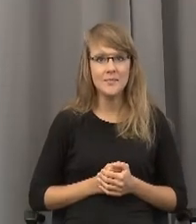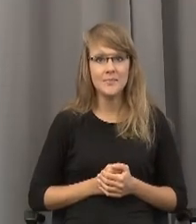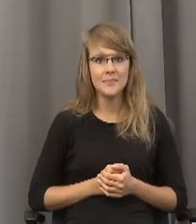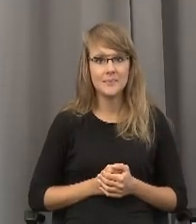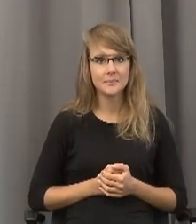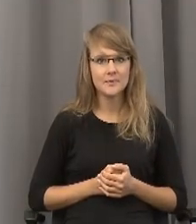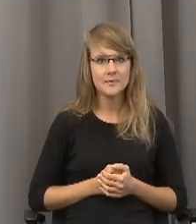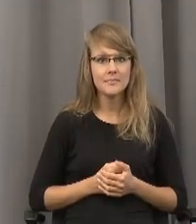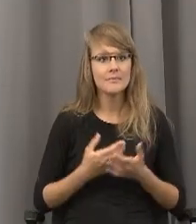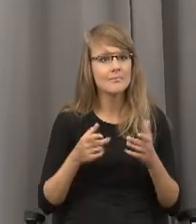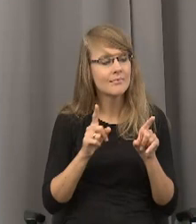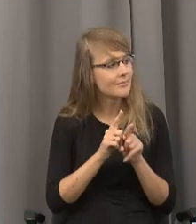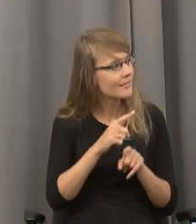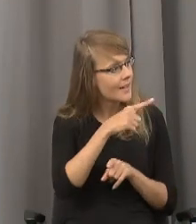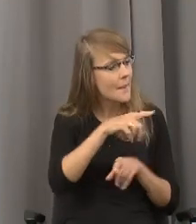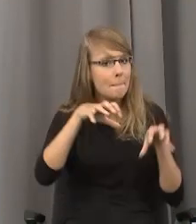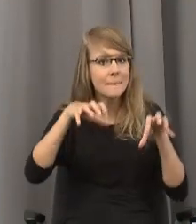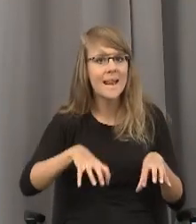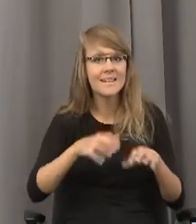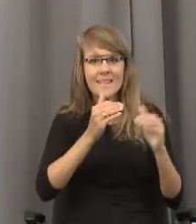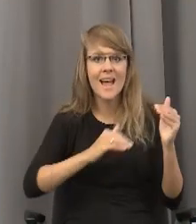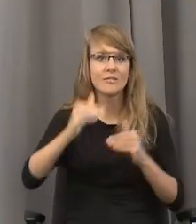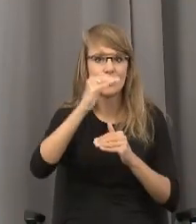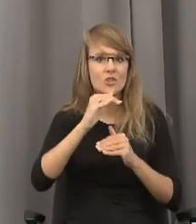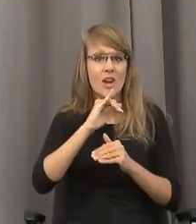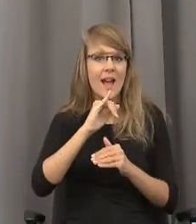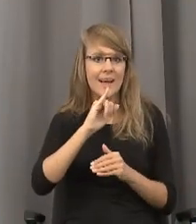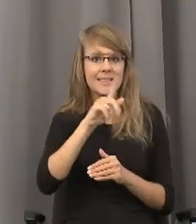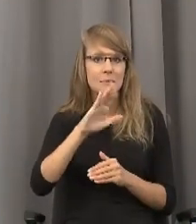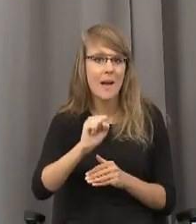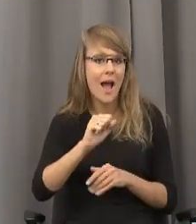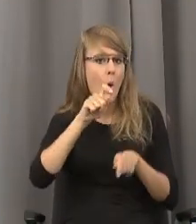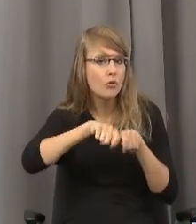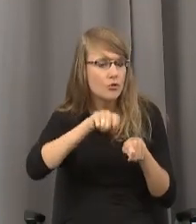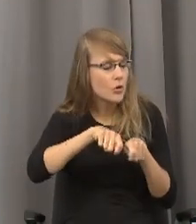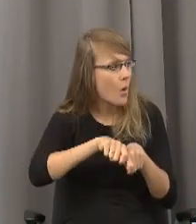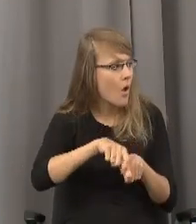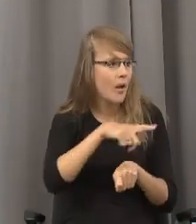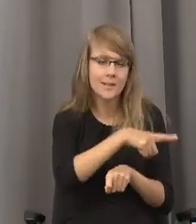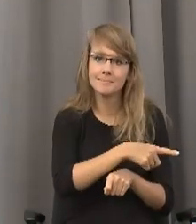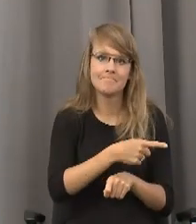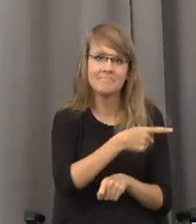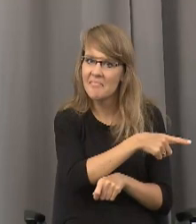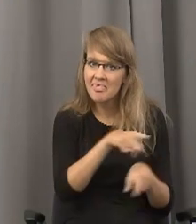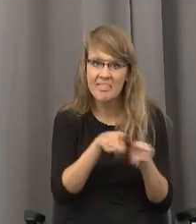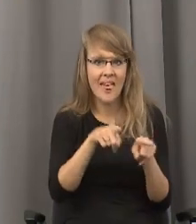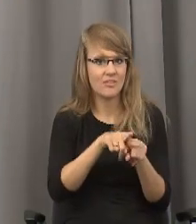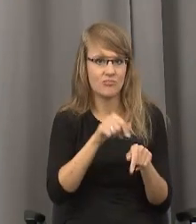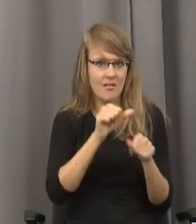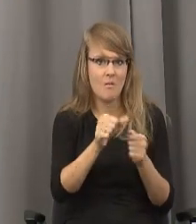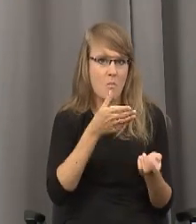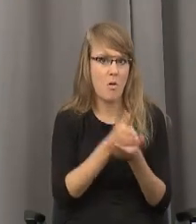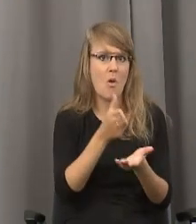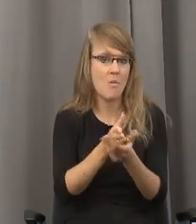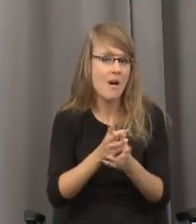obok do prezesa Najwyższej Izby Kontroli. To samo, Najwyższa Izba Kontroli też udziela nam wsparcia i to autentycznie